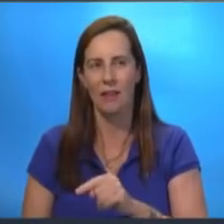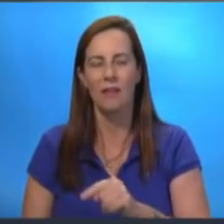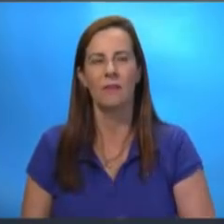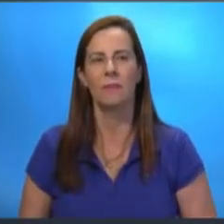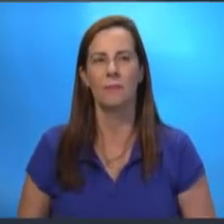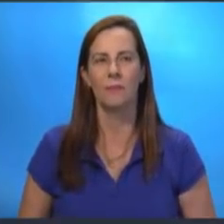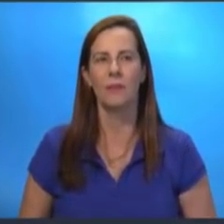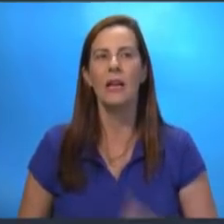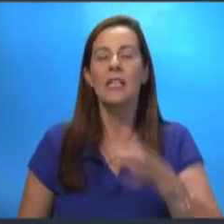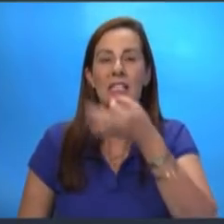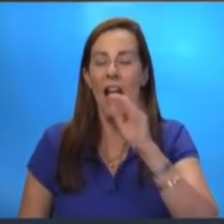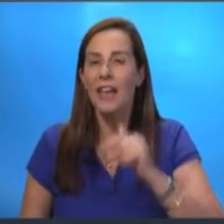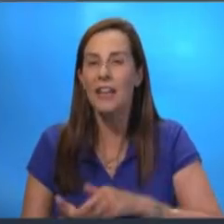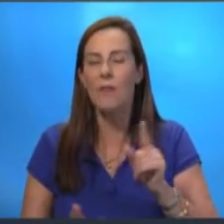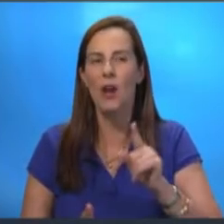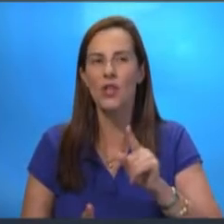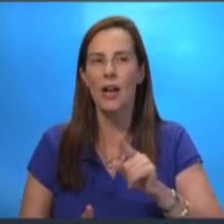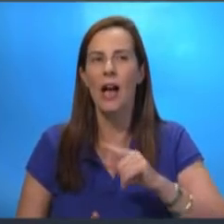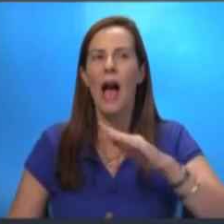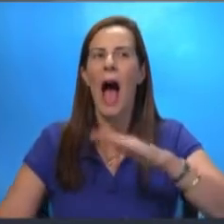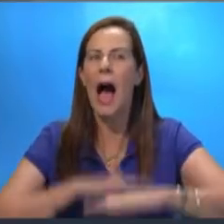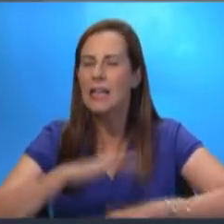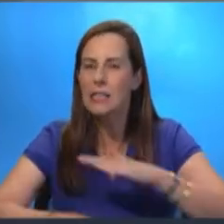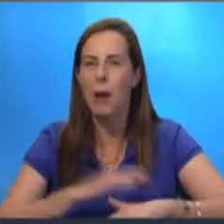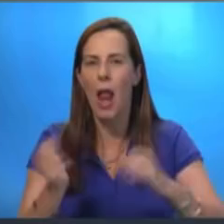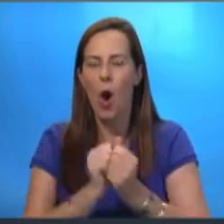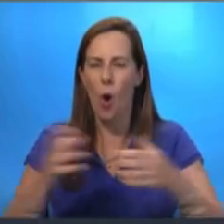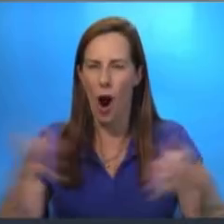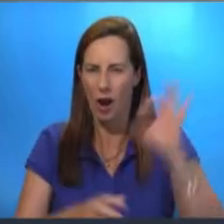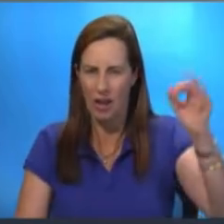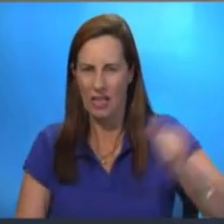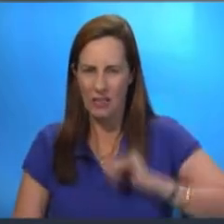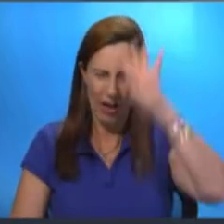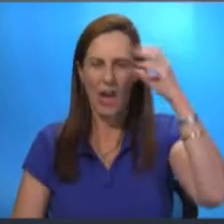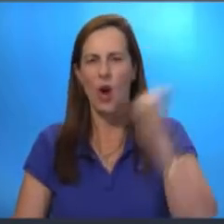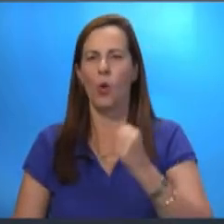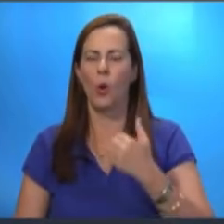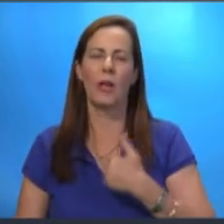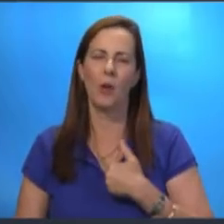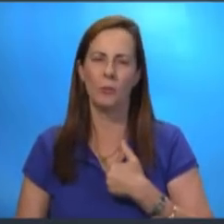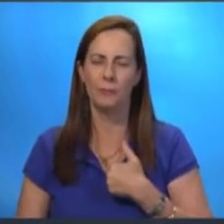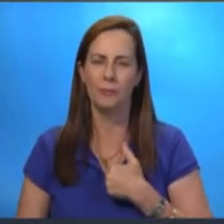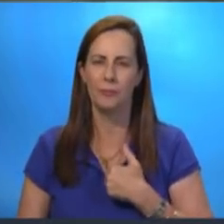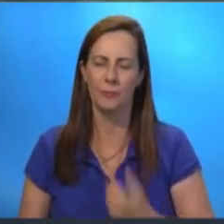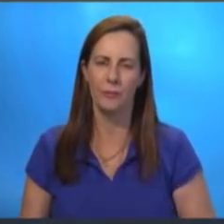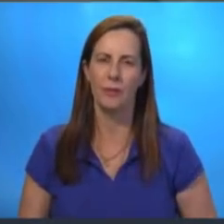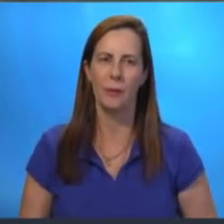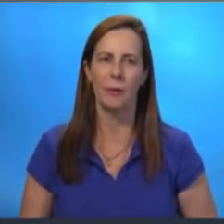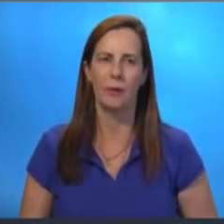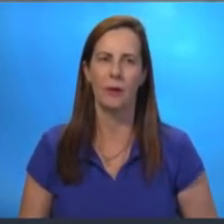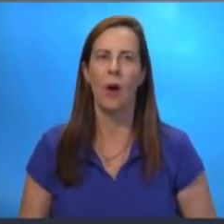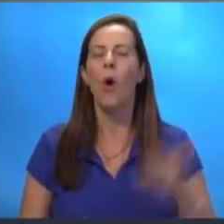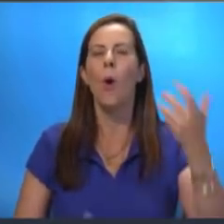سيكون أرحم لنا أن نقتل بيد الميليشيات الإيرانية والميليشيات حزب الله وأن